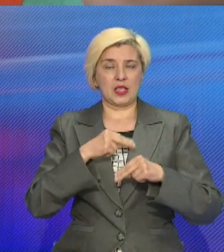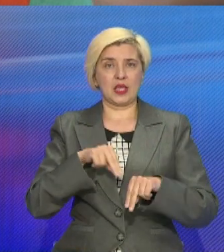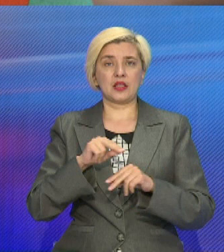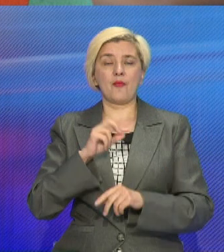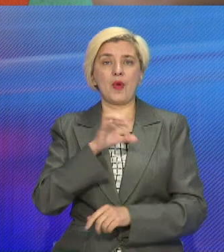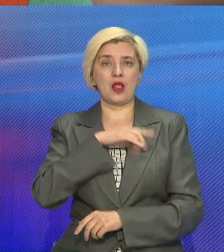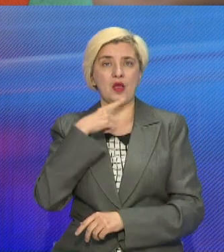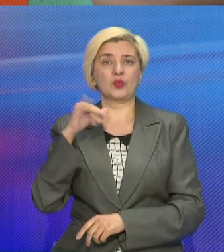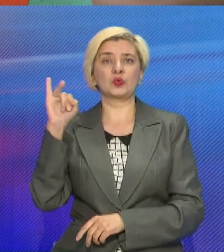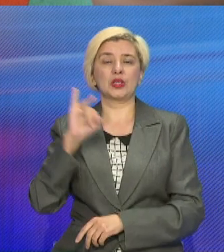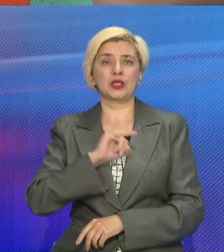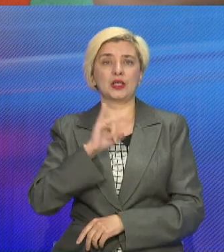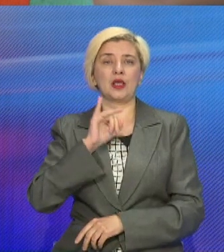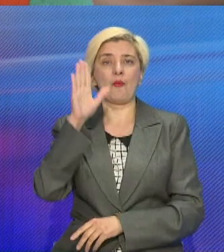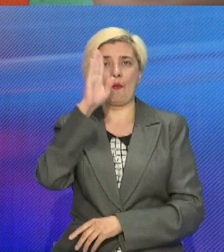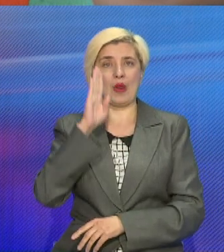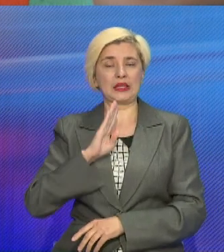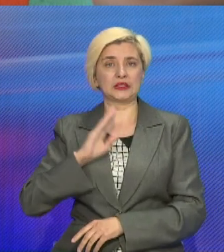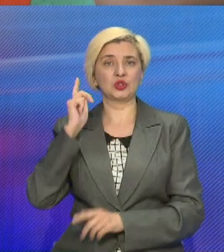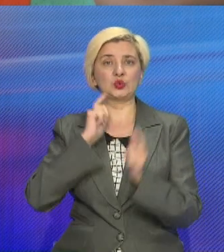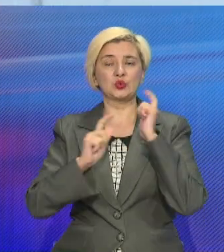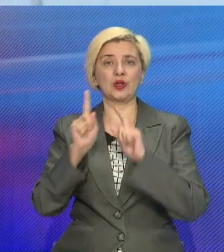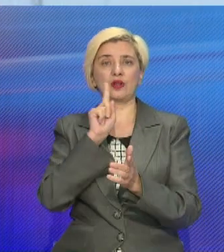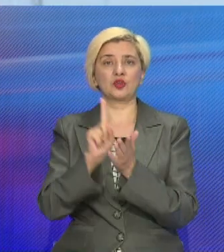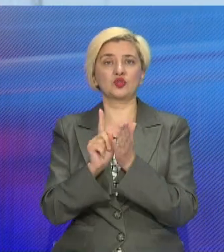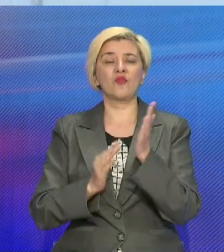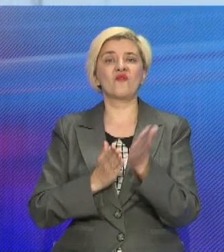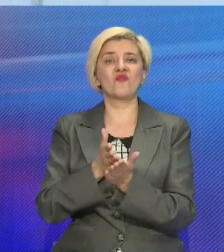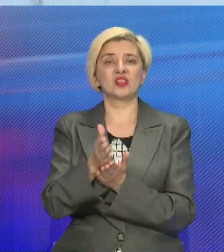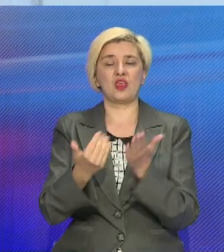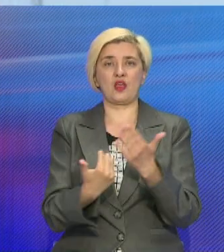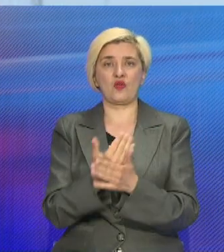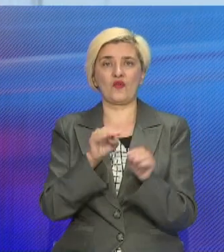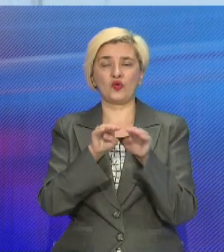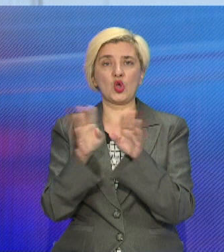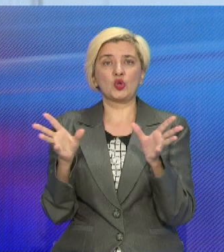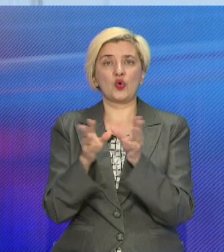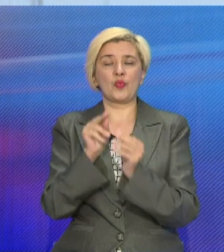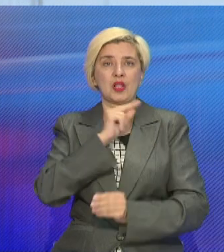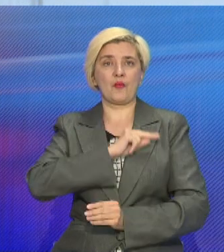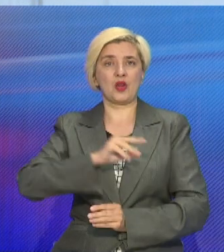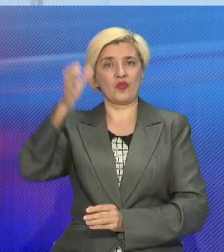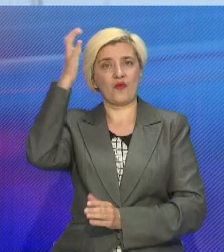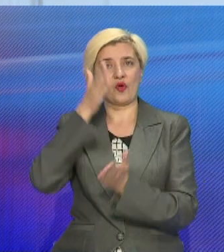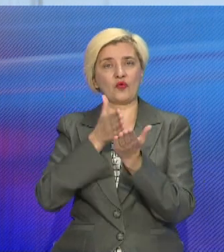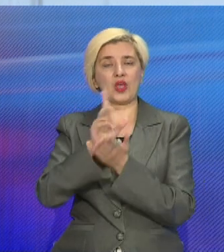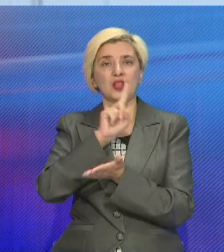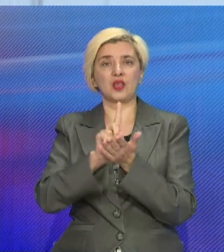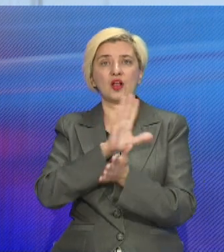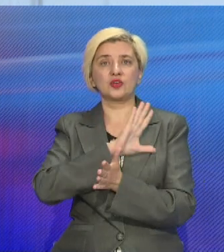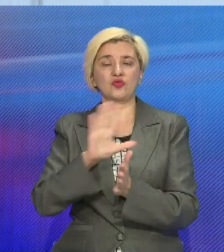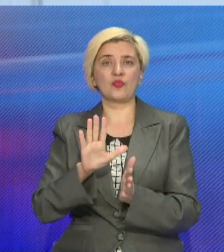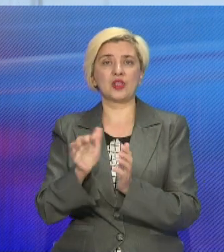повинно выйти на новый уровень. А кроме того, совместная праца у науковой сферы не повинна обмежоваться академичным